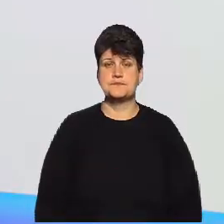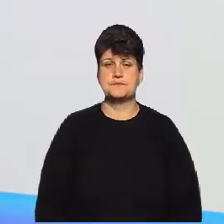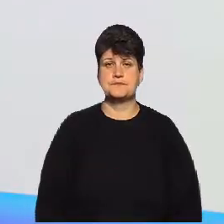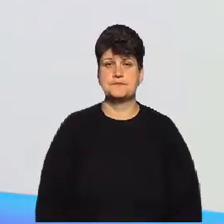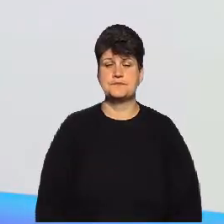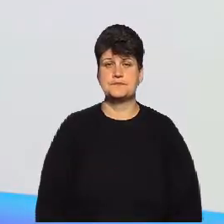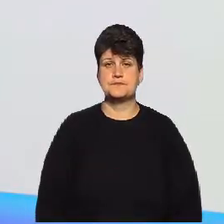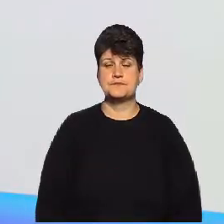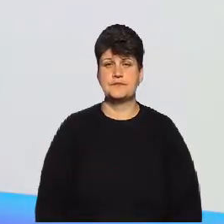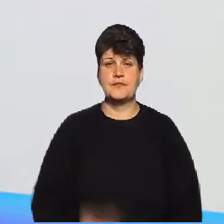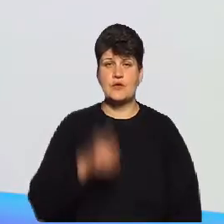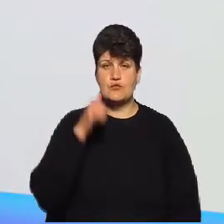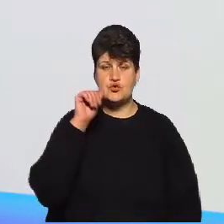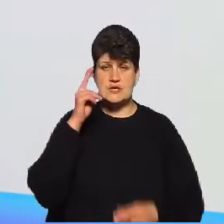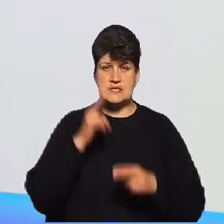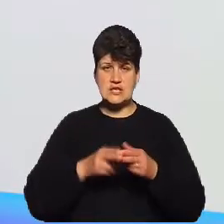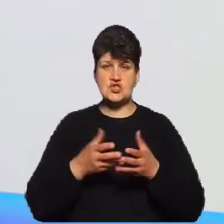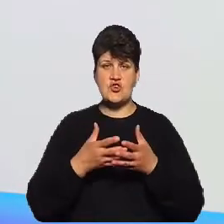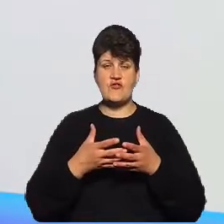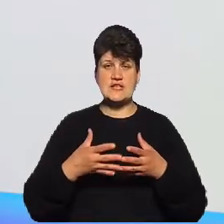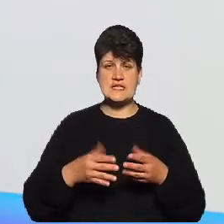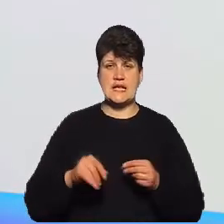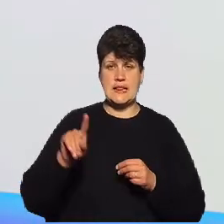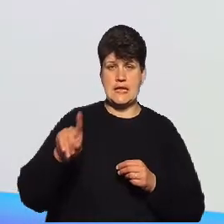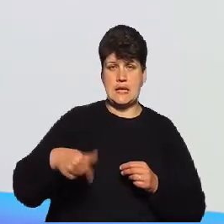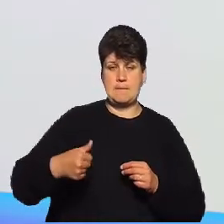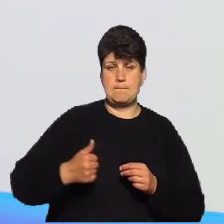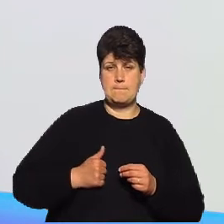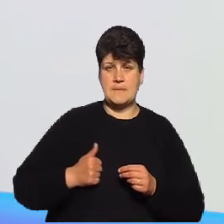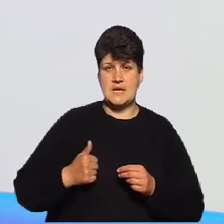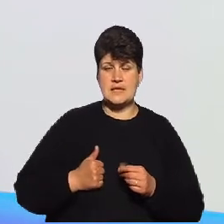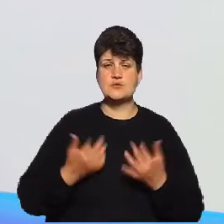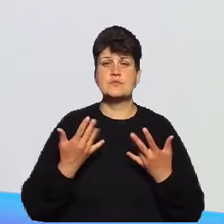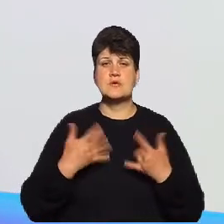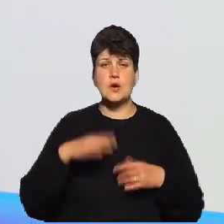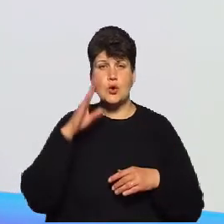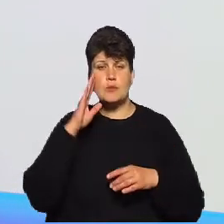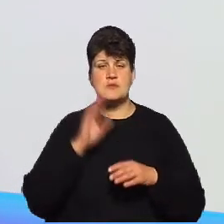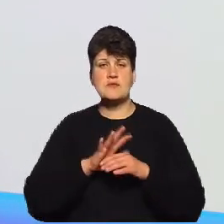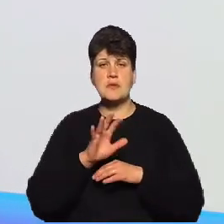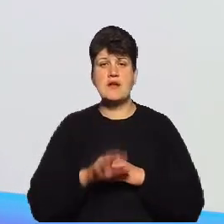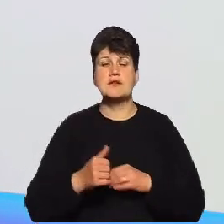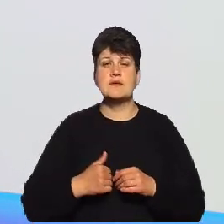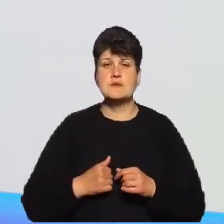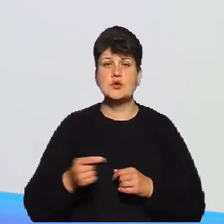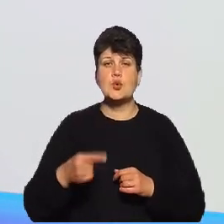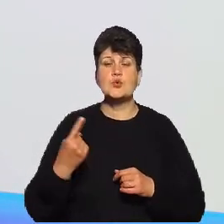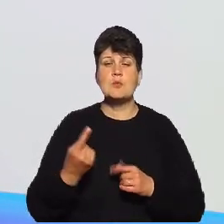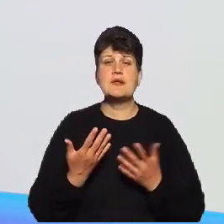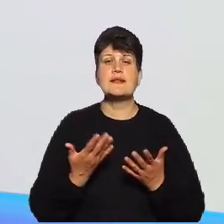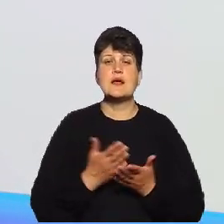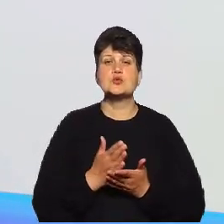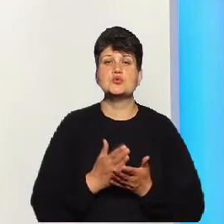Учора завершився весняний призов. Скільки юнаків відправили до армії з Тернопільщини та де вони служитимуть, будемо говорити далі. У нашій